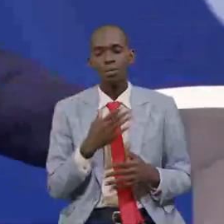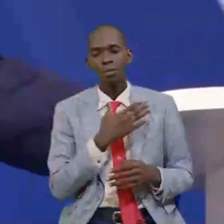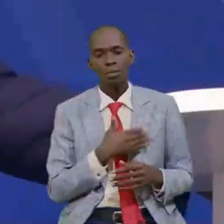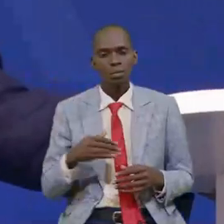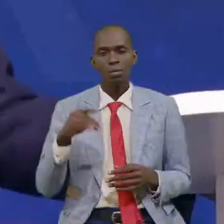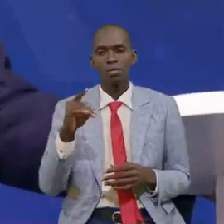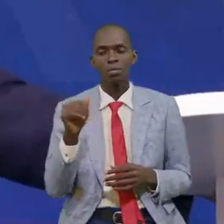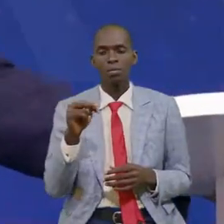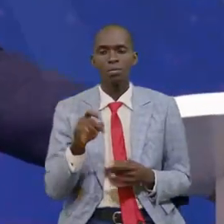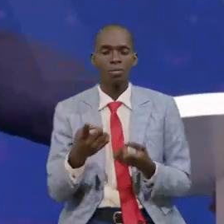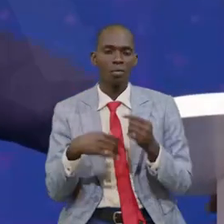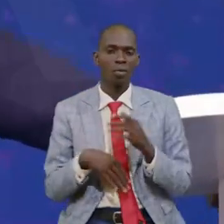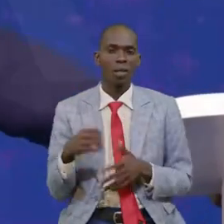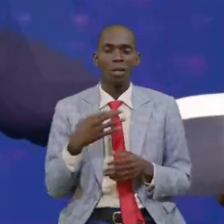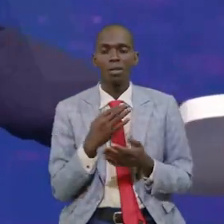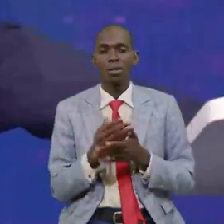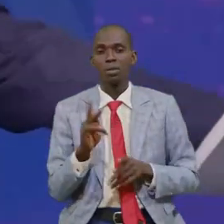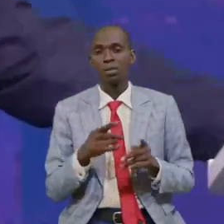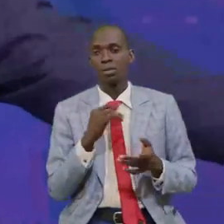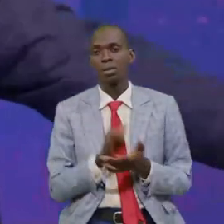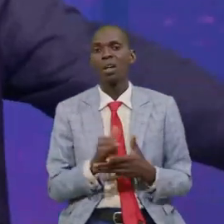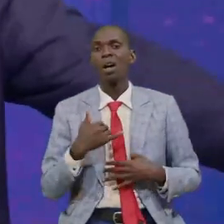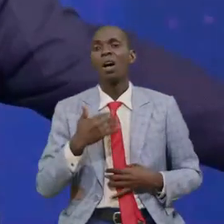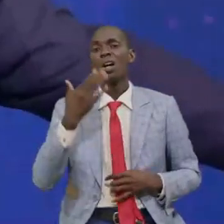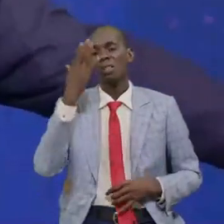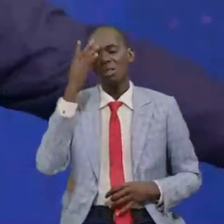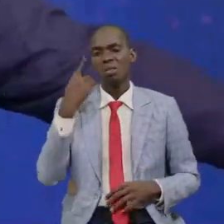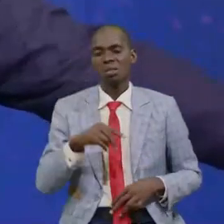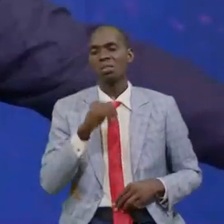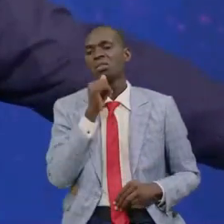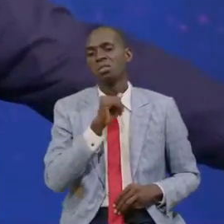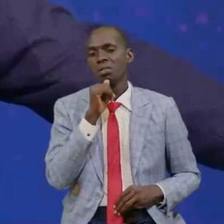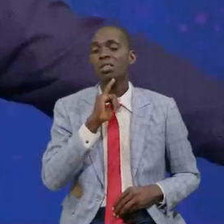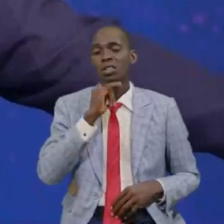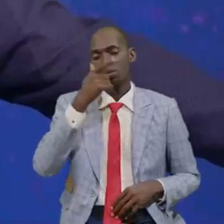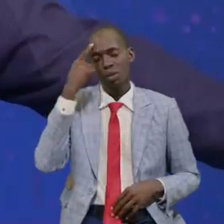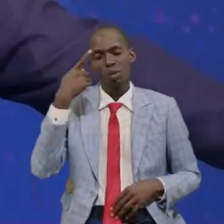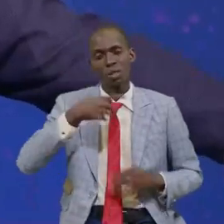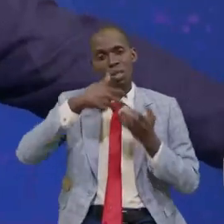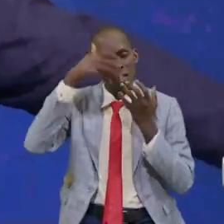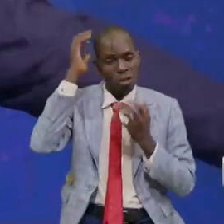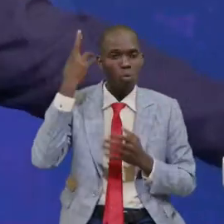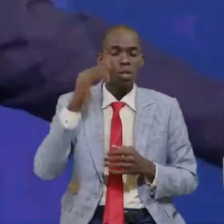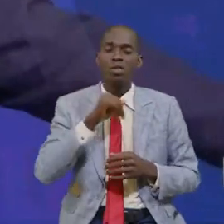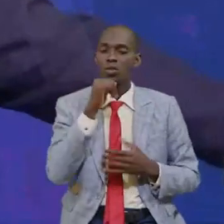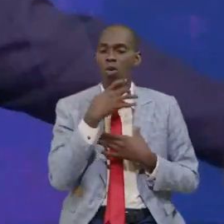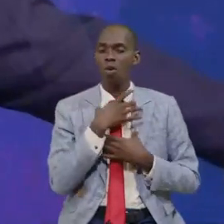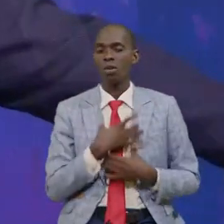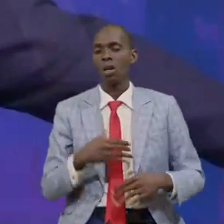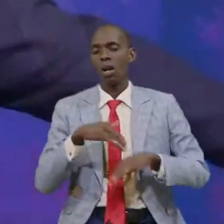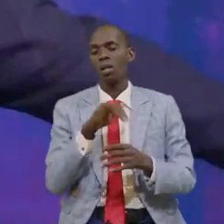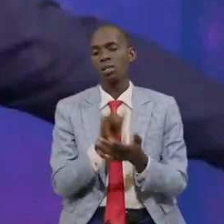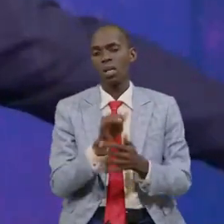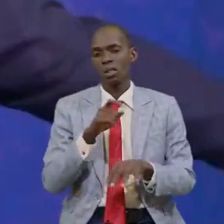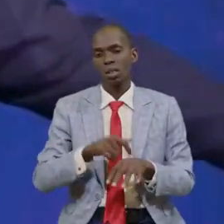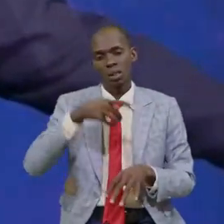Et il est sorti. Et on dit, « Ah, vous savez le secret, ces lions n'avaient pas faim en ce moment. » Et parce